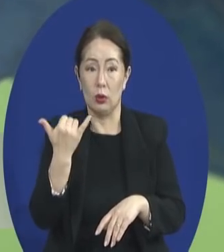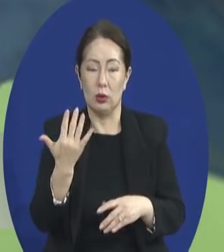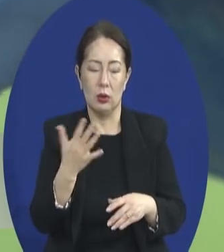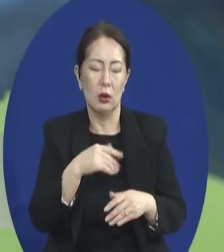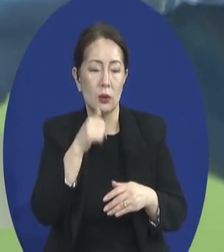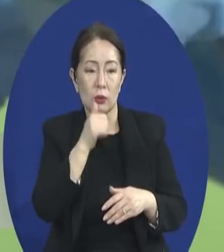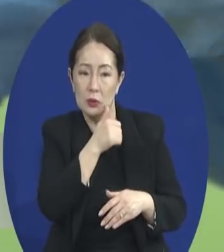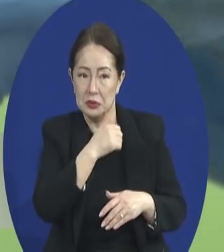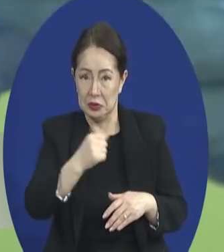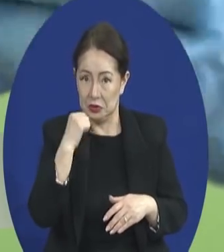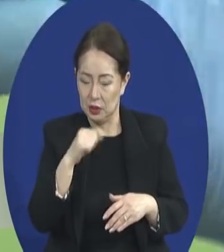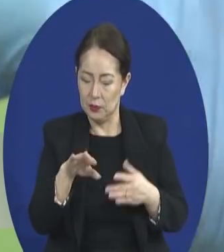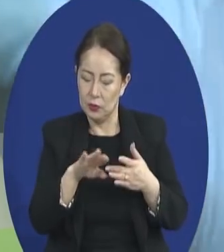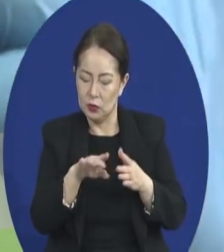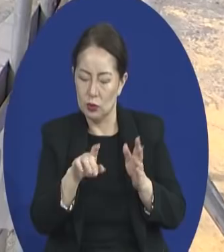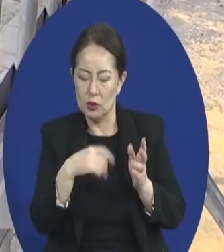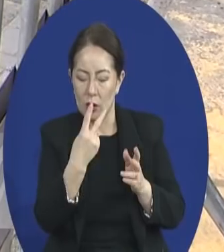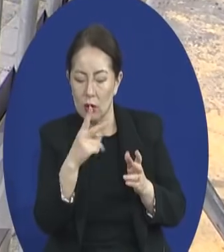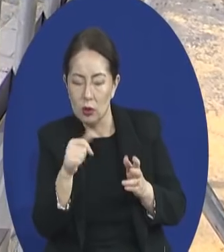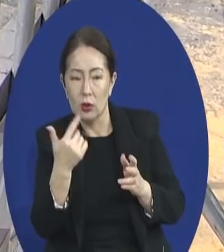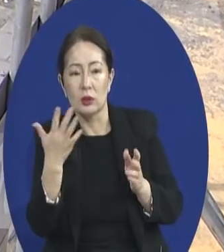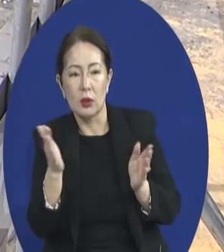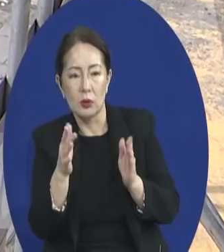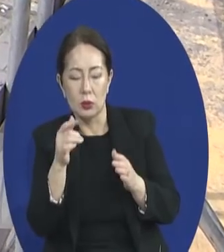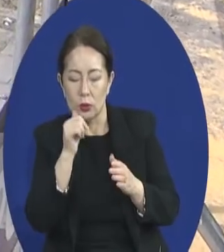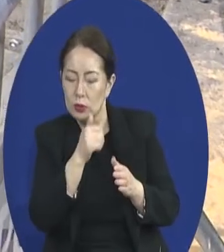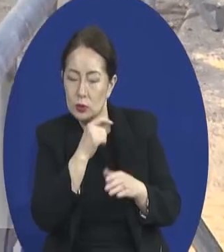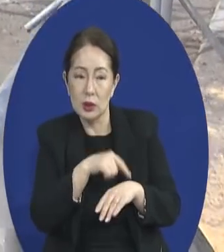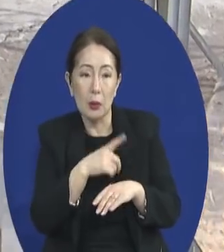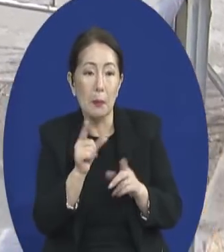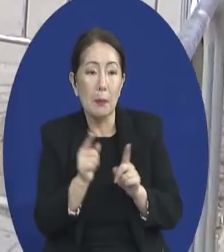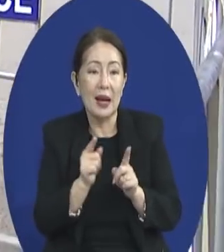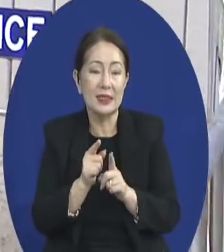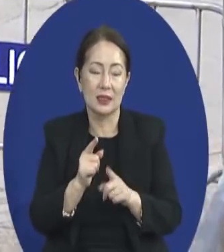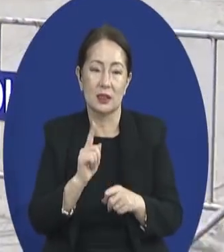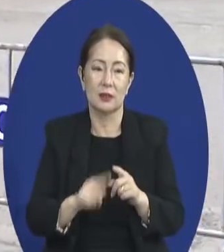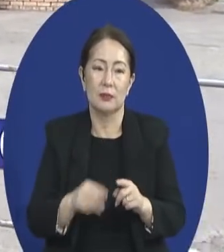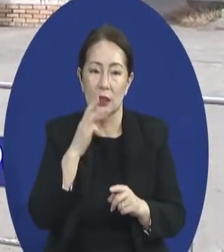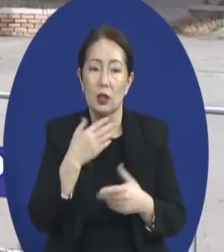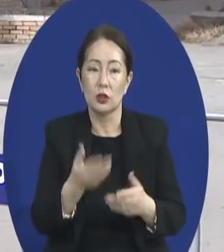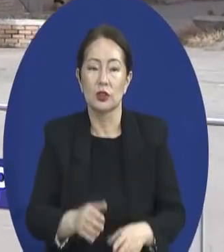учраас нууц үеийн хугацаа богиносон гэх мэдээллийг мэрэгчлэлтнүүд өглөө.